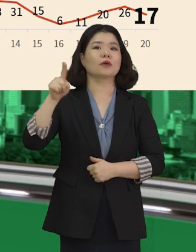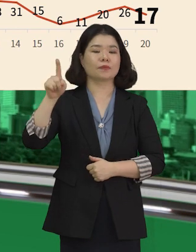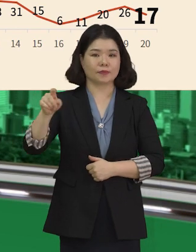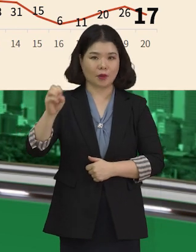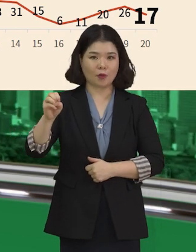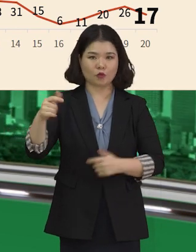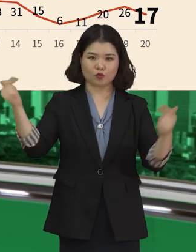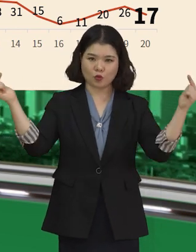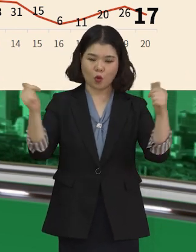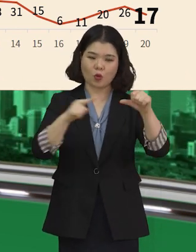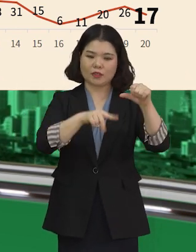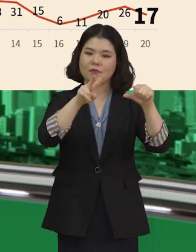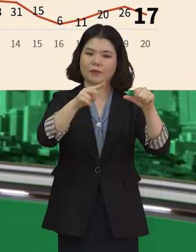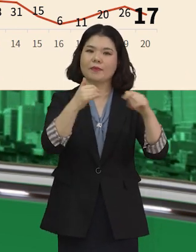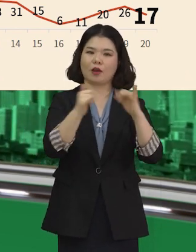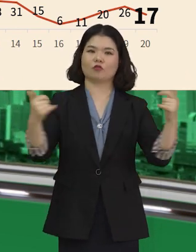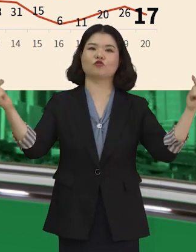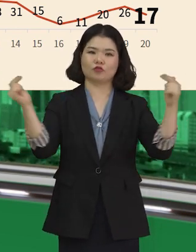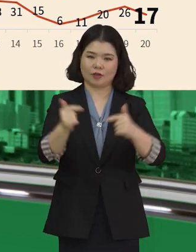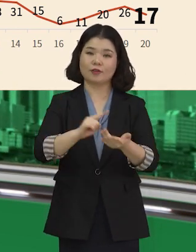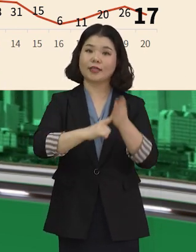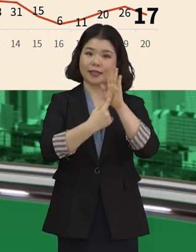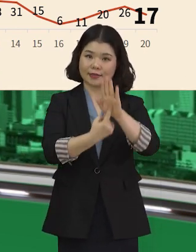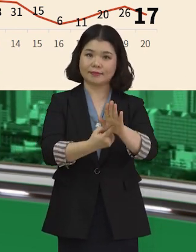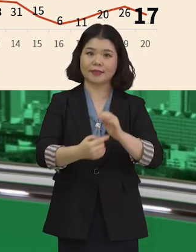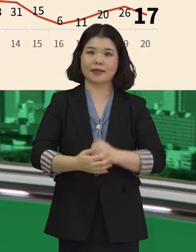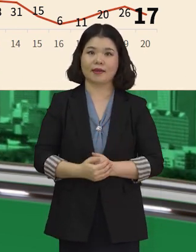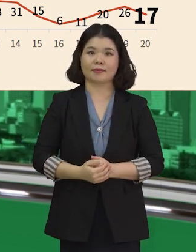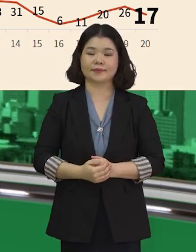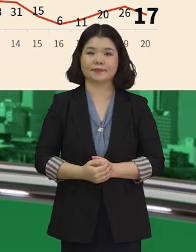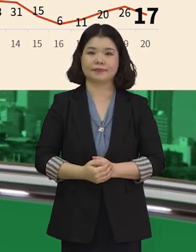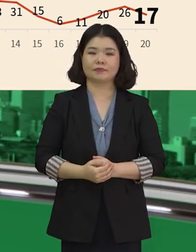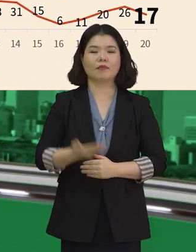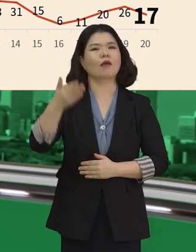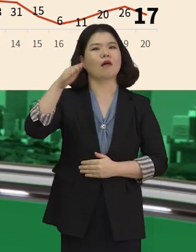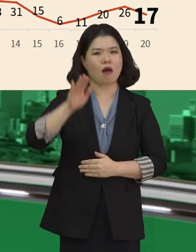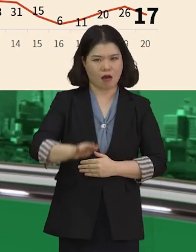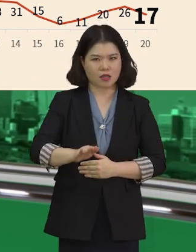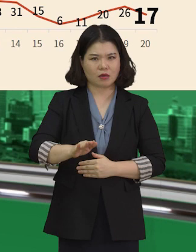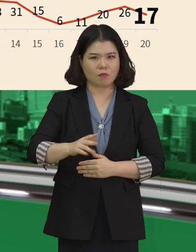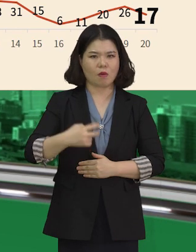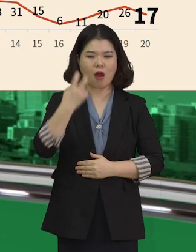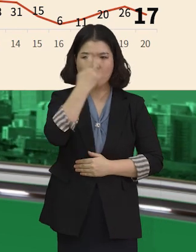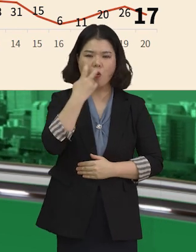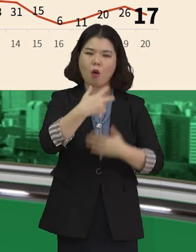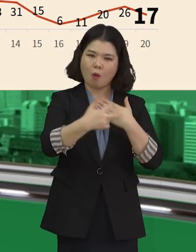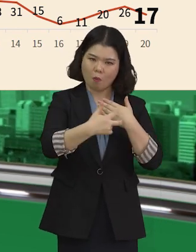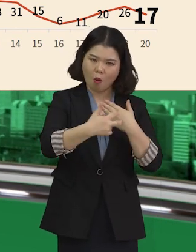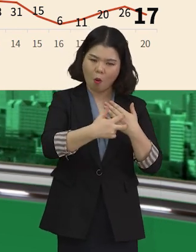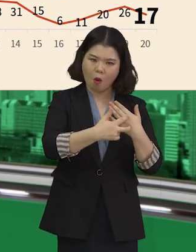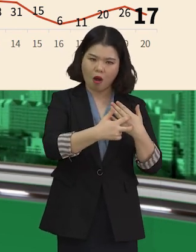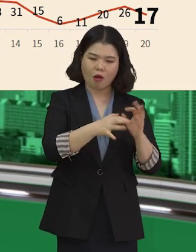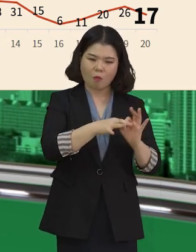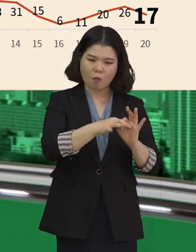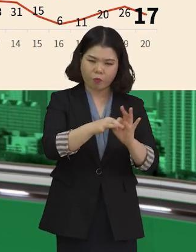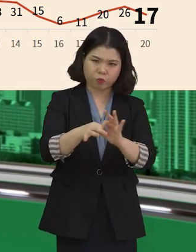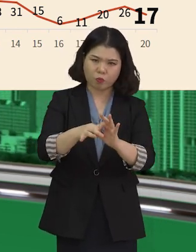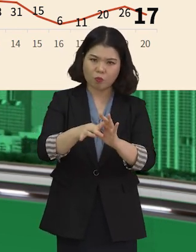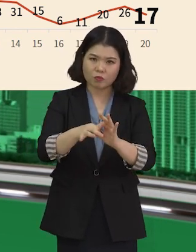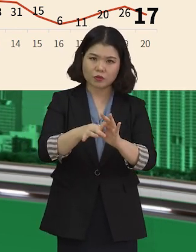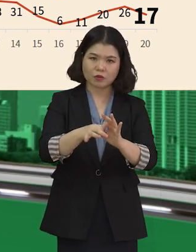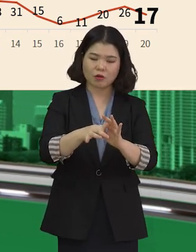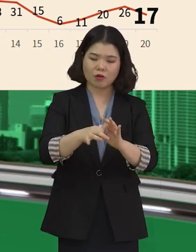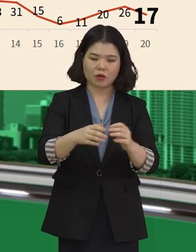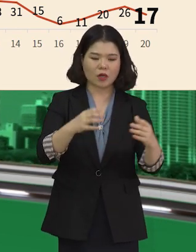46.6명으로 5.2명 줄어든 것으로 나타났습니다. 하지만 요양재활병원을 고리로 집단